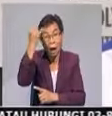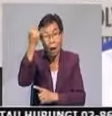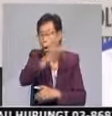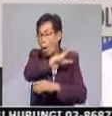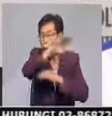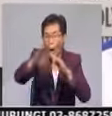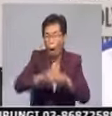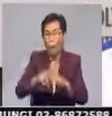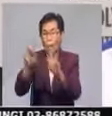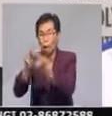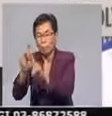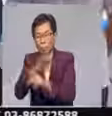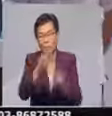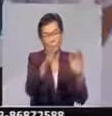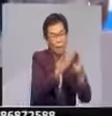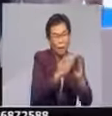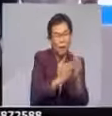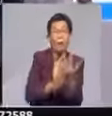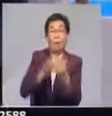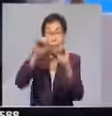semua mempunyai akses kepada internet.